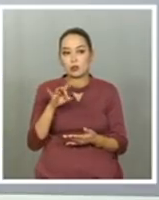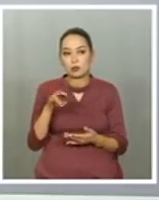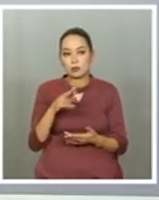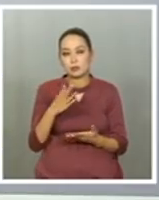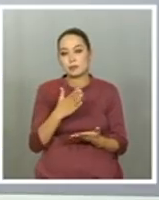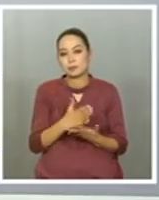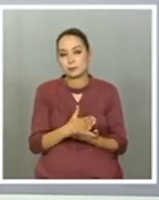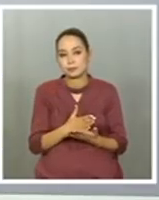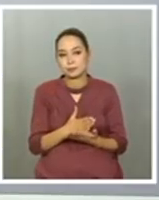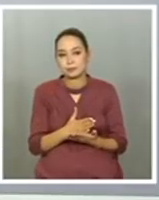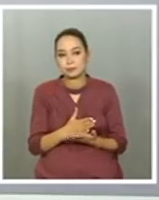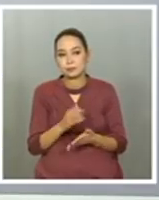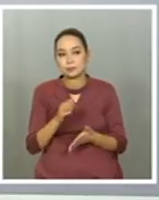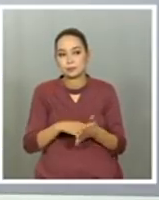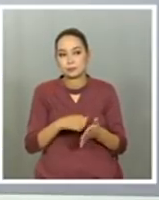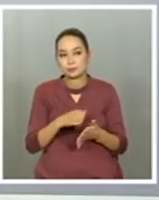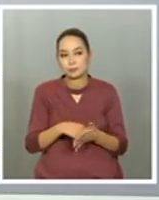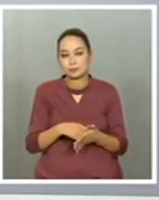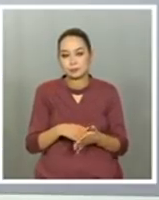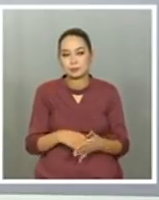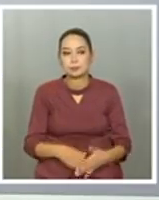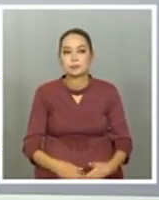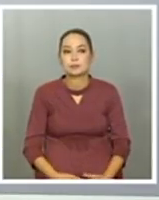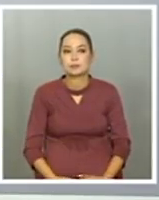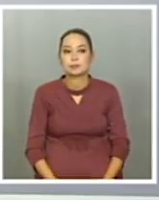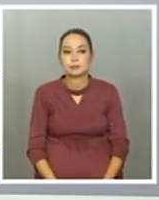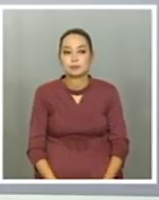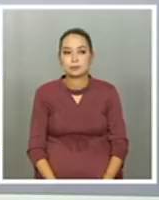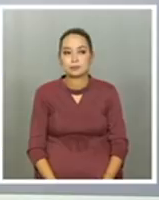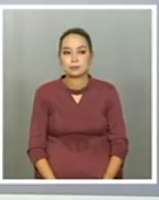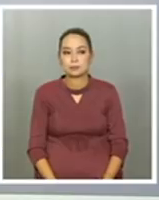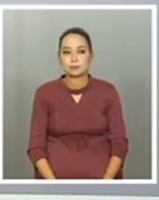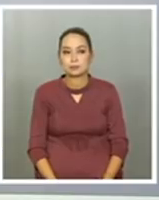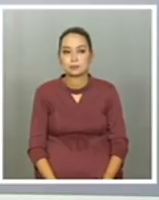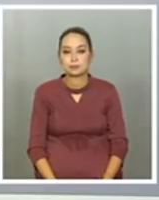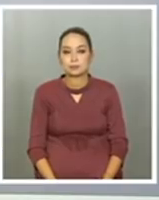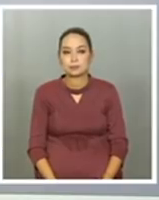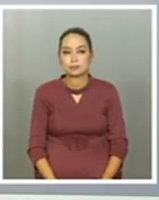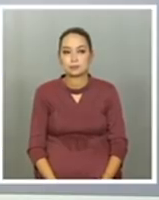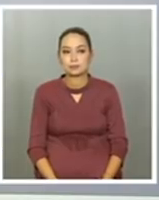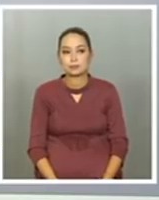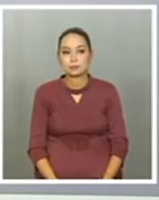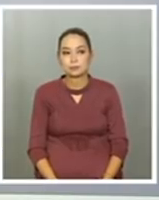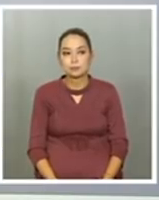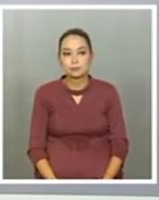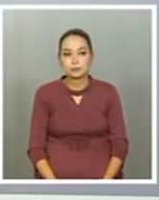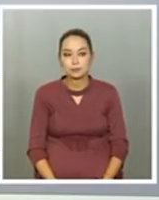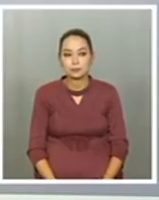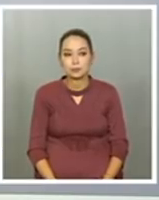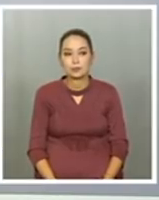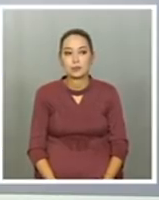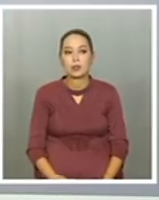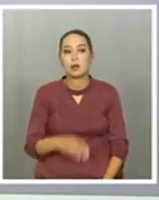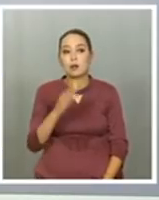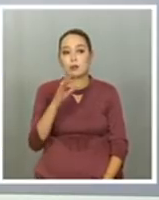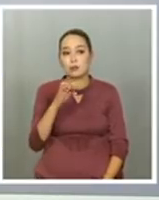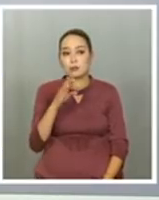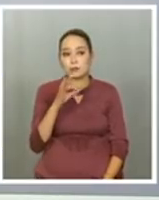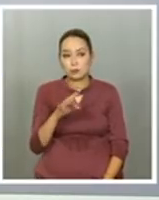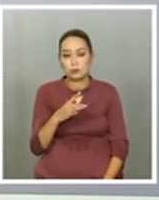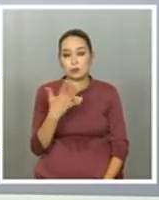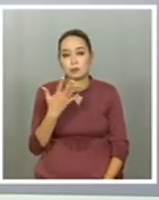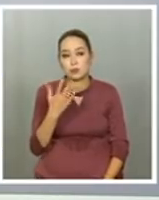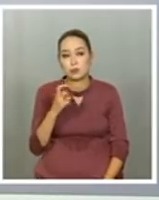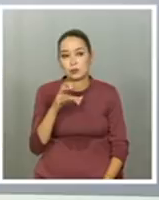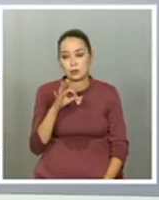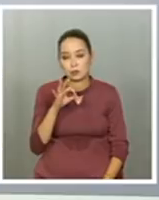әрекеттесуінің себебі хлордың электр терістілігі кремнийге қарағанда жоғары. Келес фосфор мен әрекеттесуі фосфор